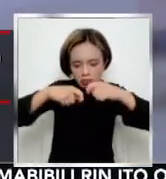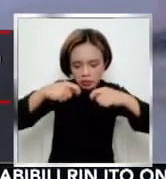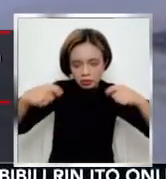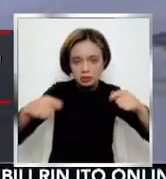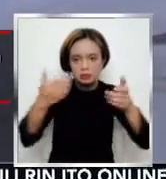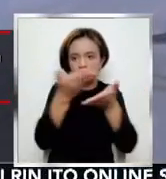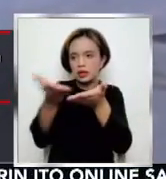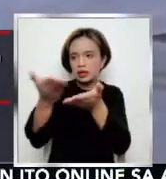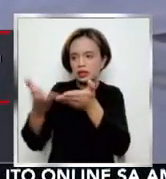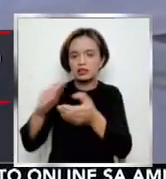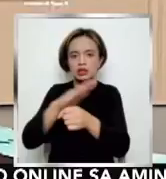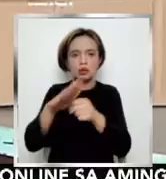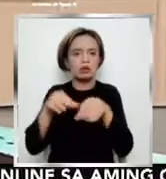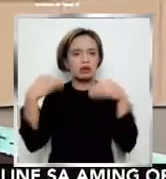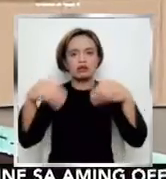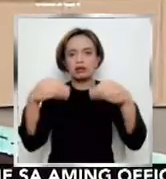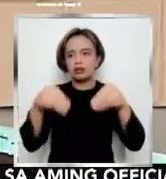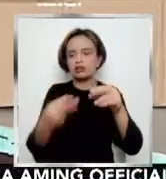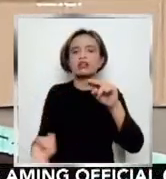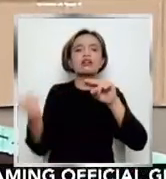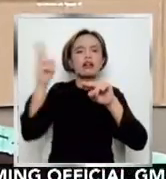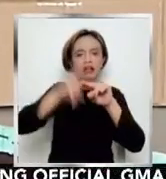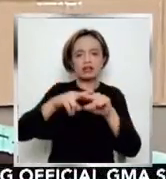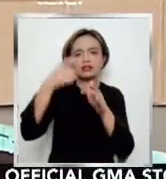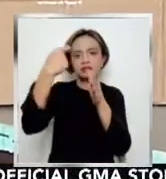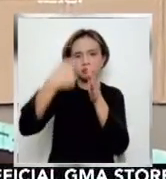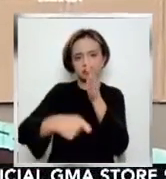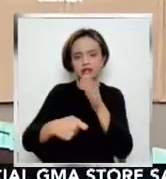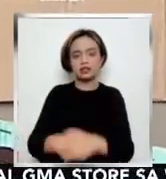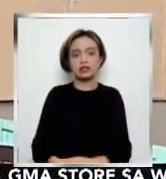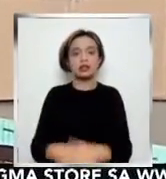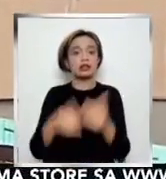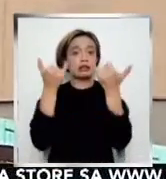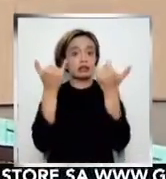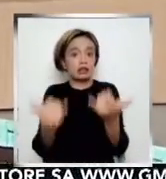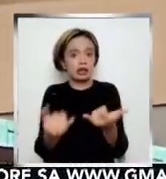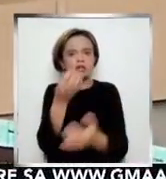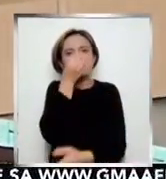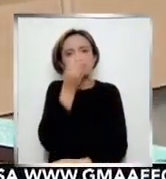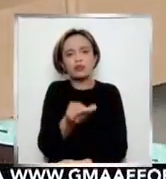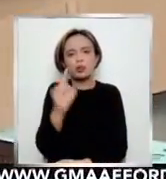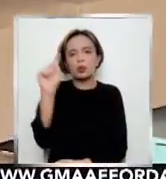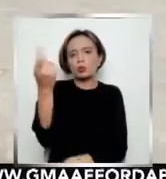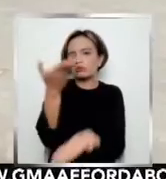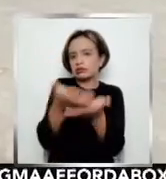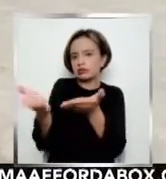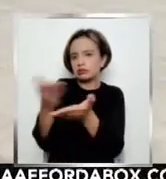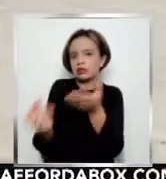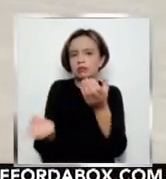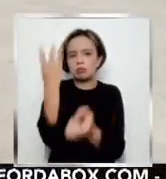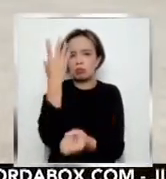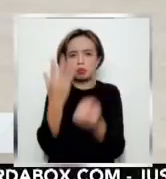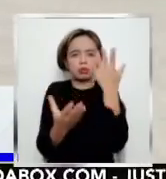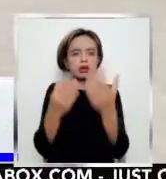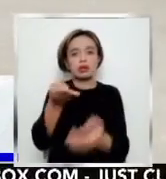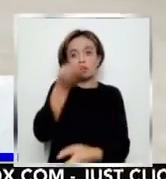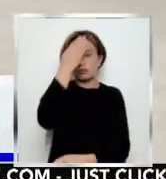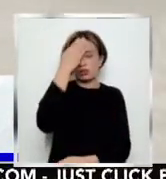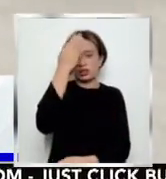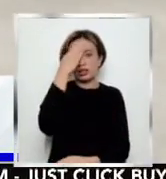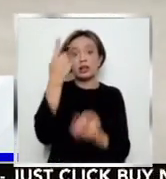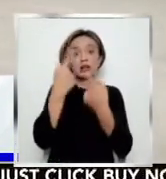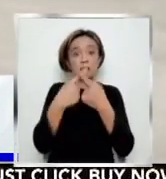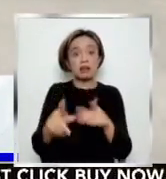market. Tumaas din po. Sa ngayon, mangilan-ngilan pa lang ang namimili ng paputok sa Bukawe, Bulacan. Pero pagkatapos daw ng